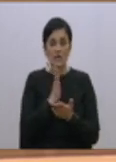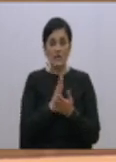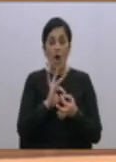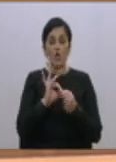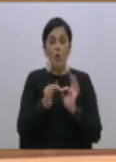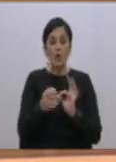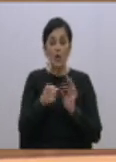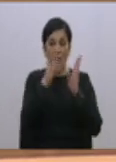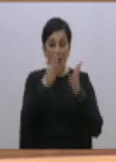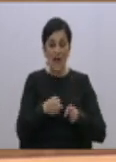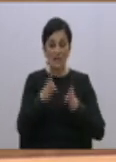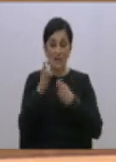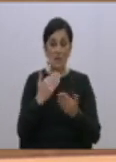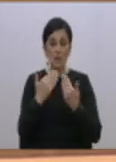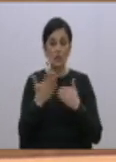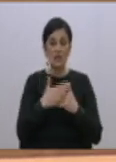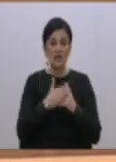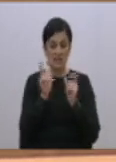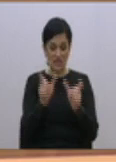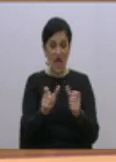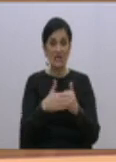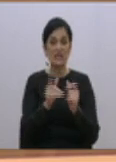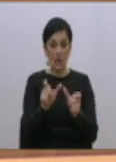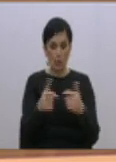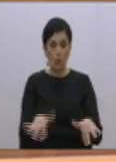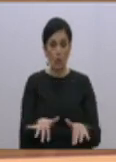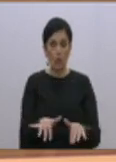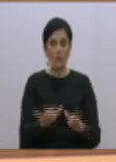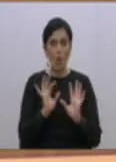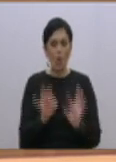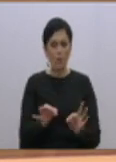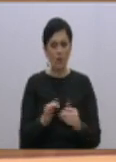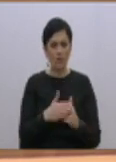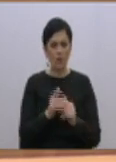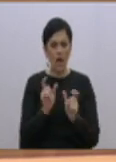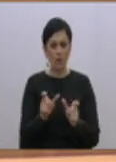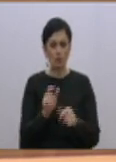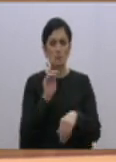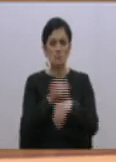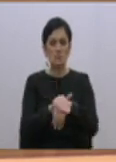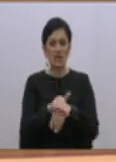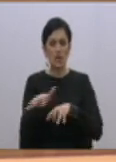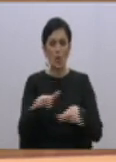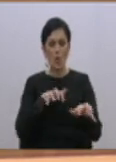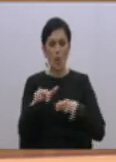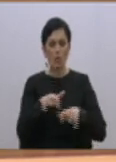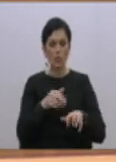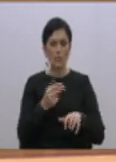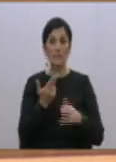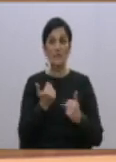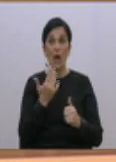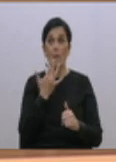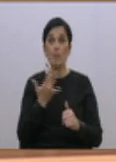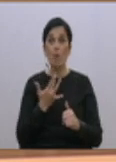იმ ადამიანების მიმართ, რომლებიც დასანქცირდნენ და დასანქცირდნენ ობიექტურად, ხილებული იქნენ კორუფციაში და